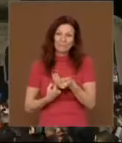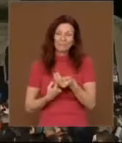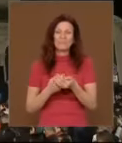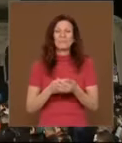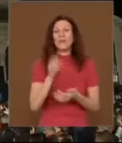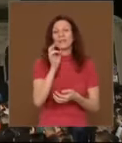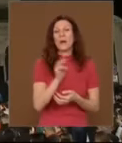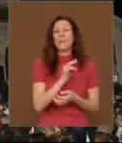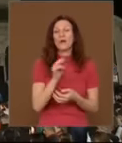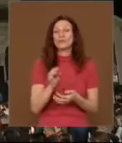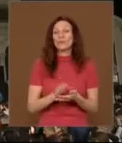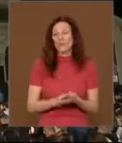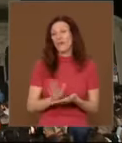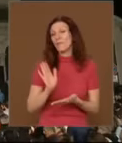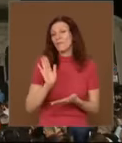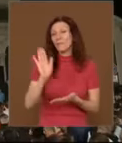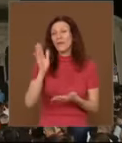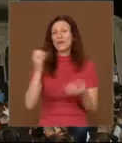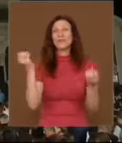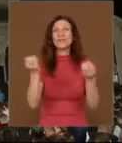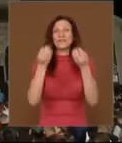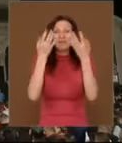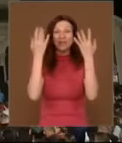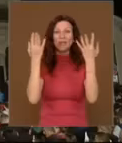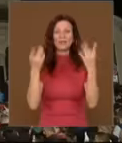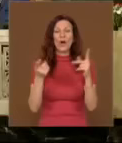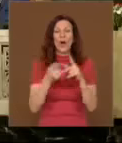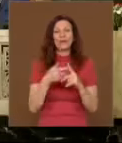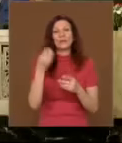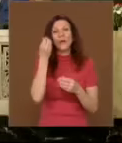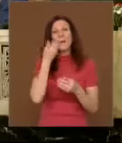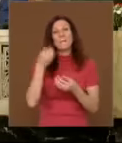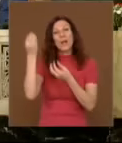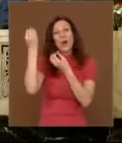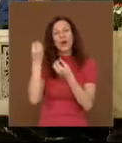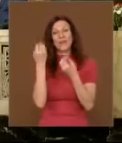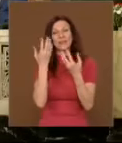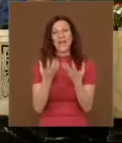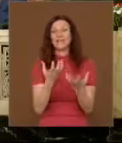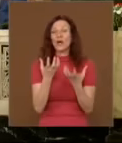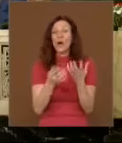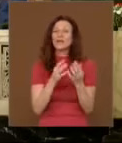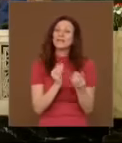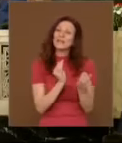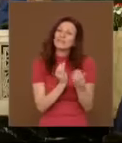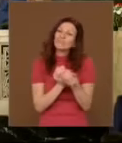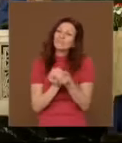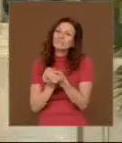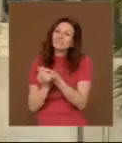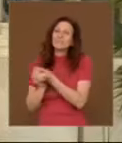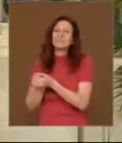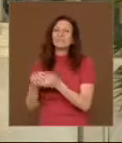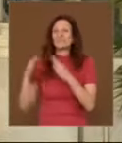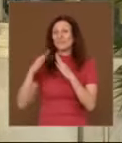с благословението на Негово Светейшество от благодатния огън, за да бъде занесен в домовете на